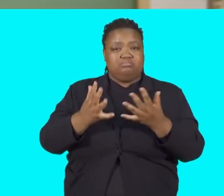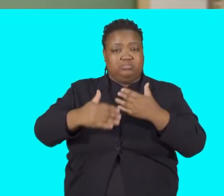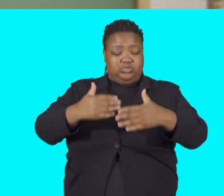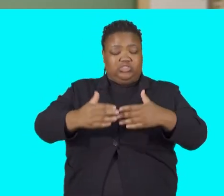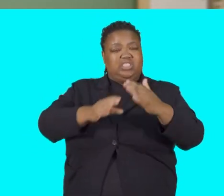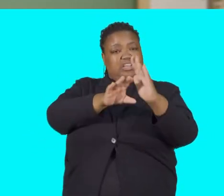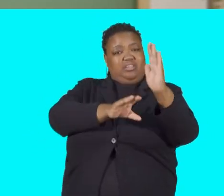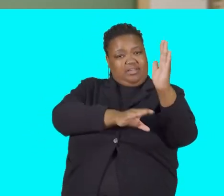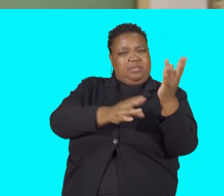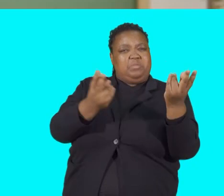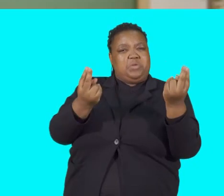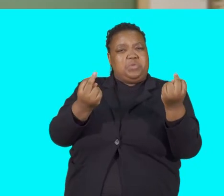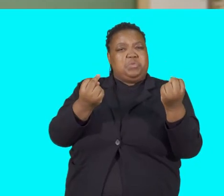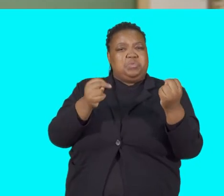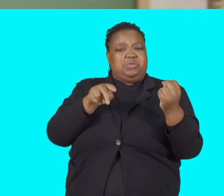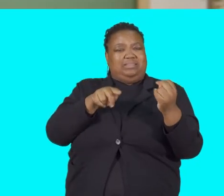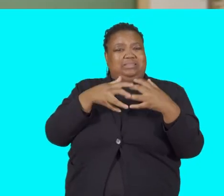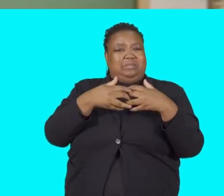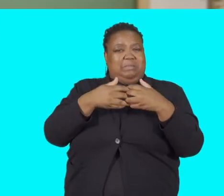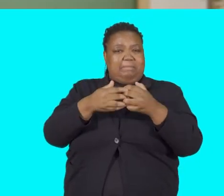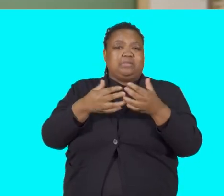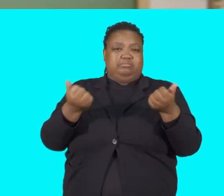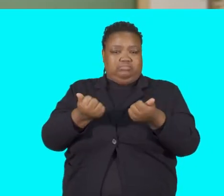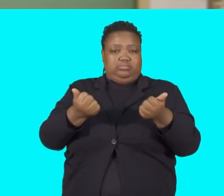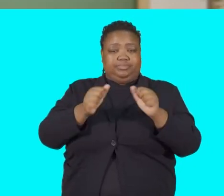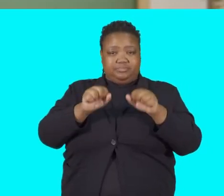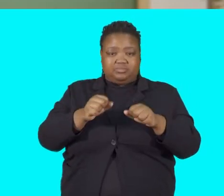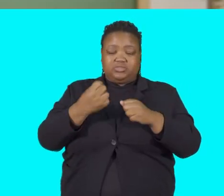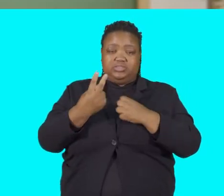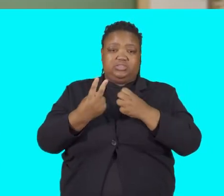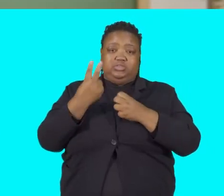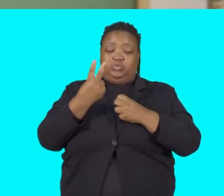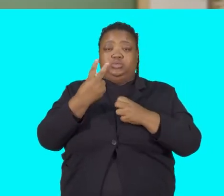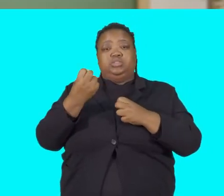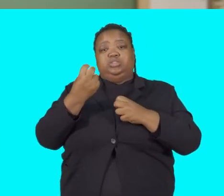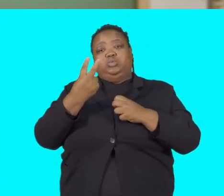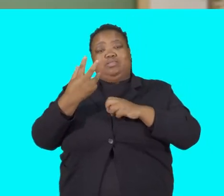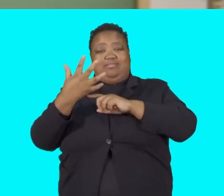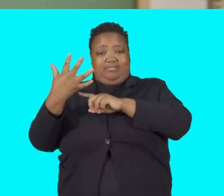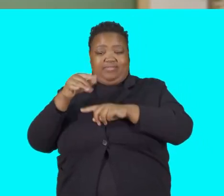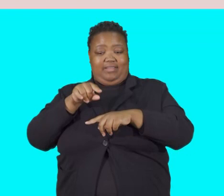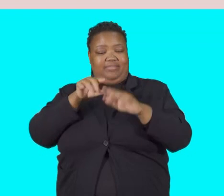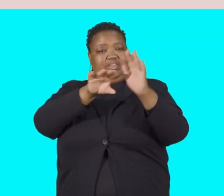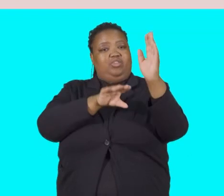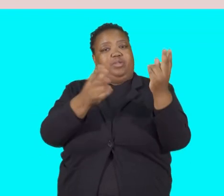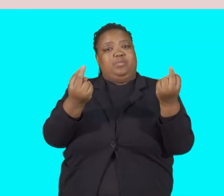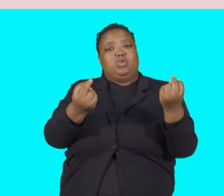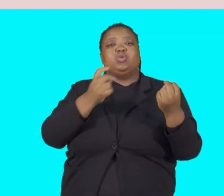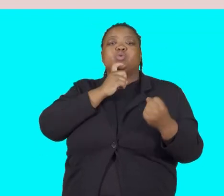ephunyeziweyo eza kusetyenziswa ngonyaka wamawaka amabini anamashumi amabini anesihlanu.